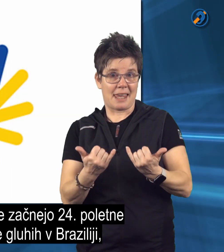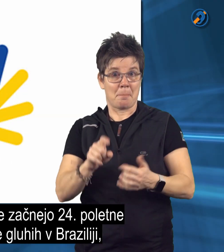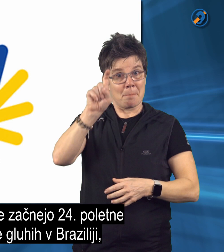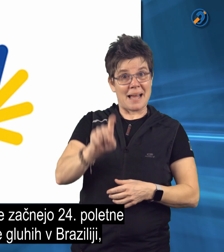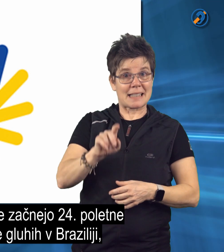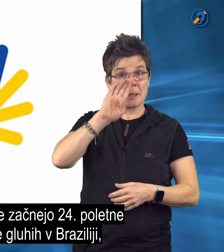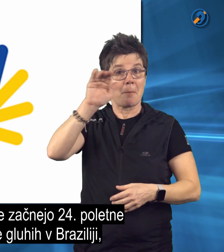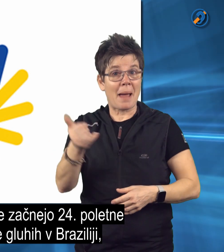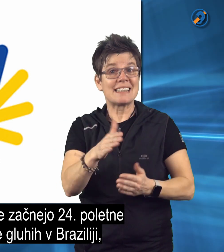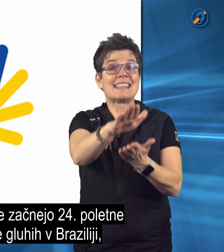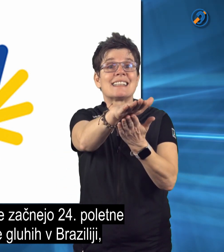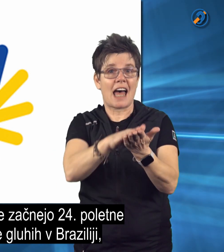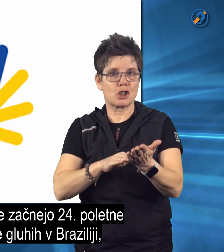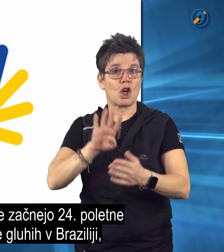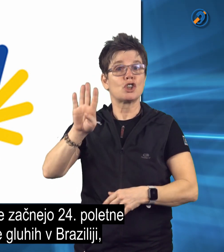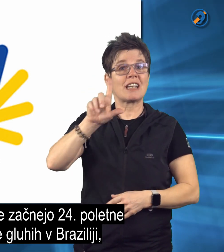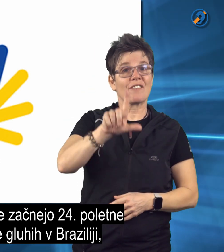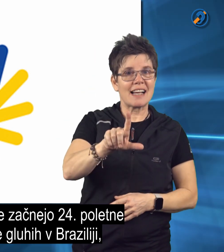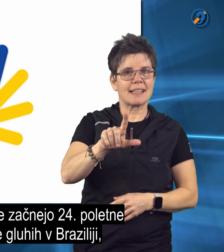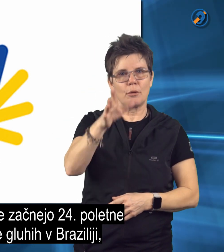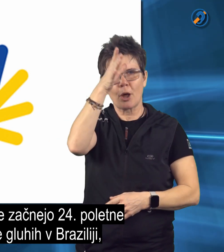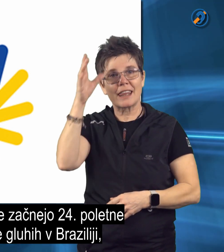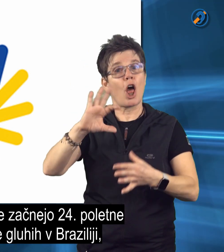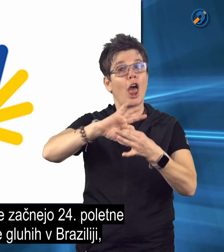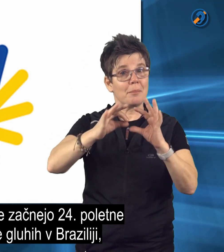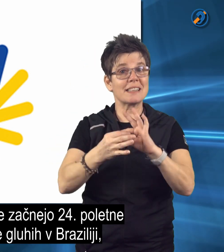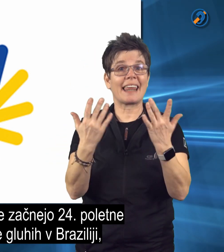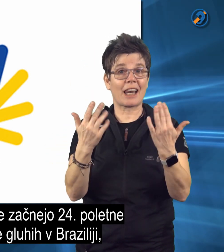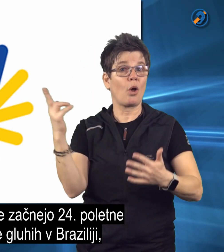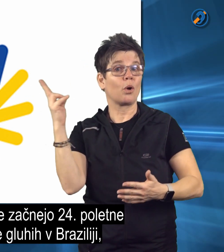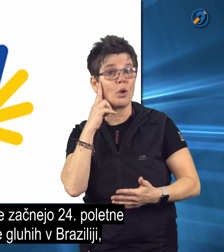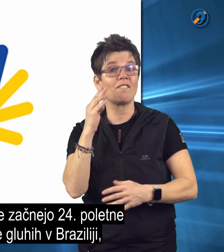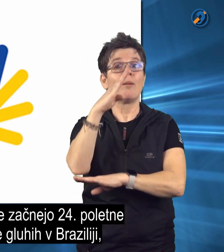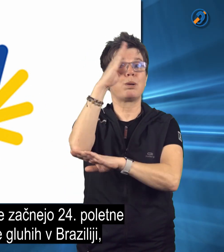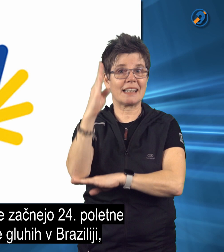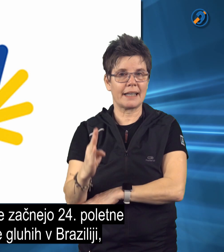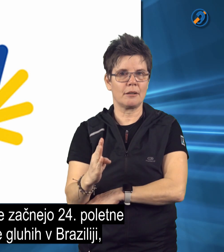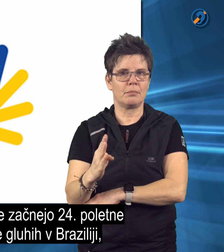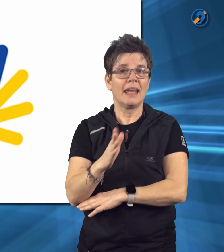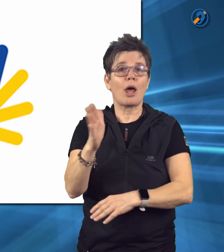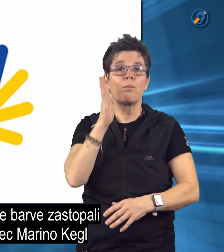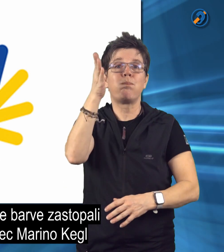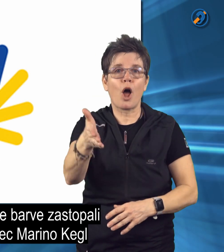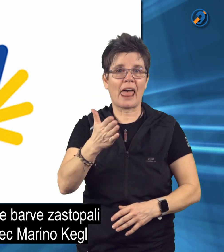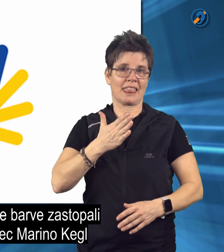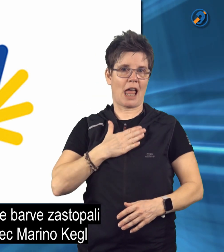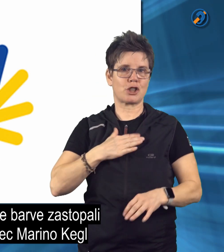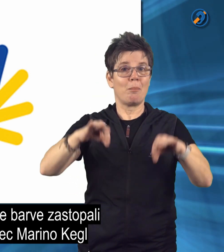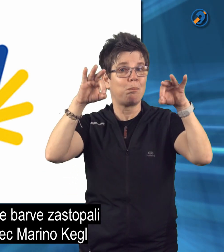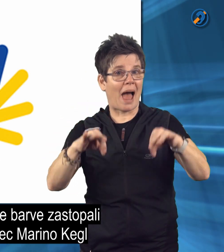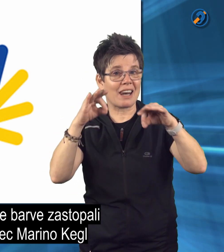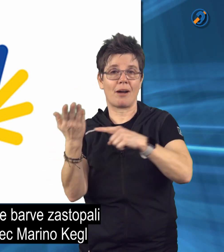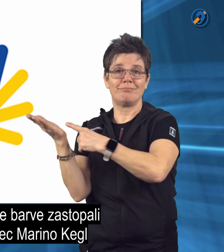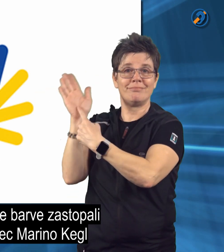V začetku maja se začnejo 24. poletne olimpijske igre gluhih v Braziliji, kjer bodo naše